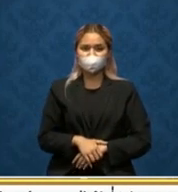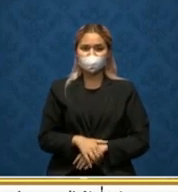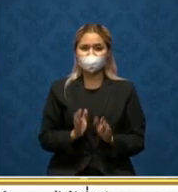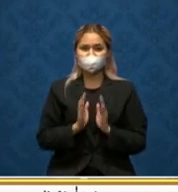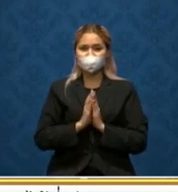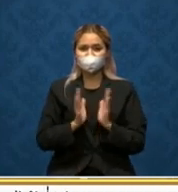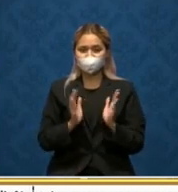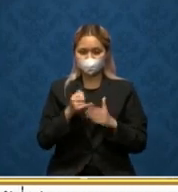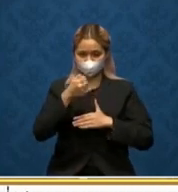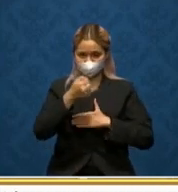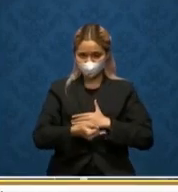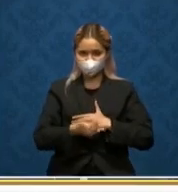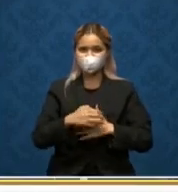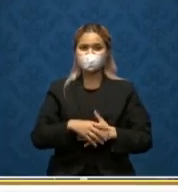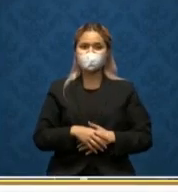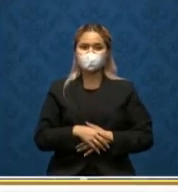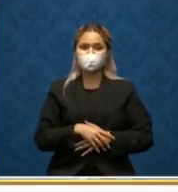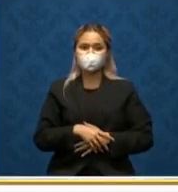ท่าน